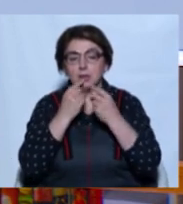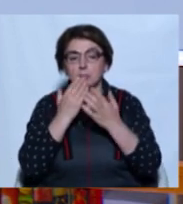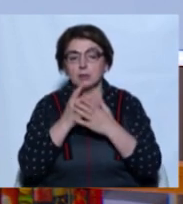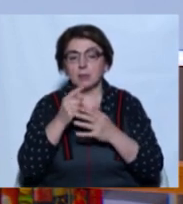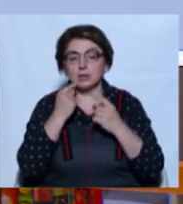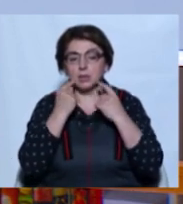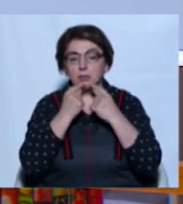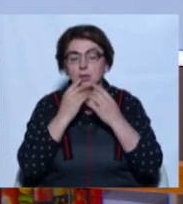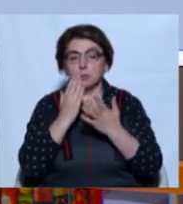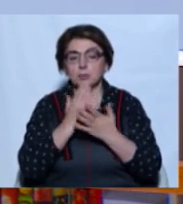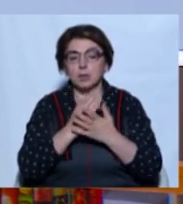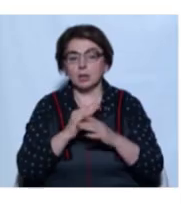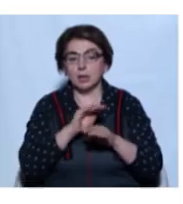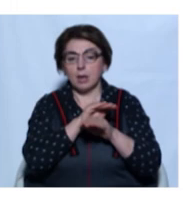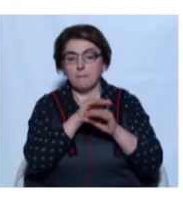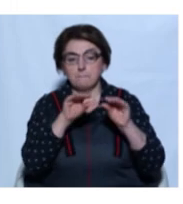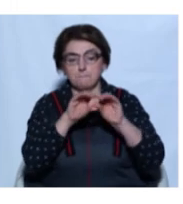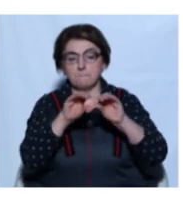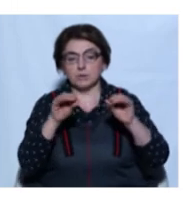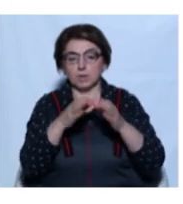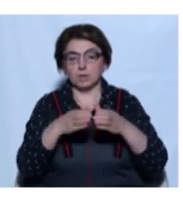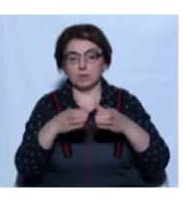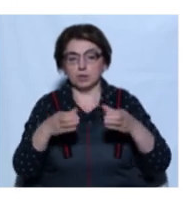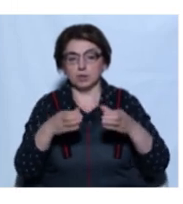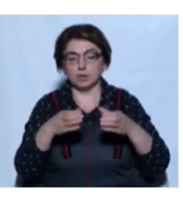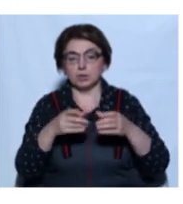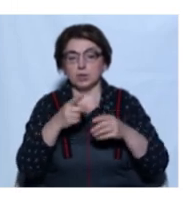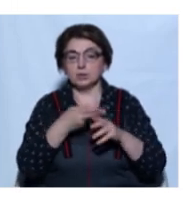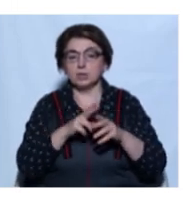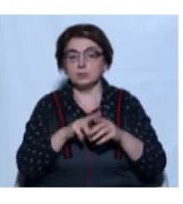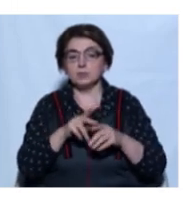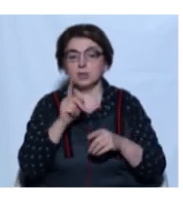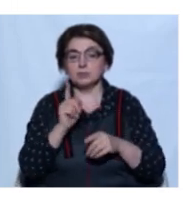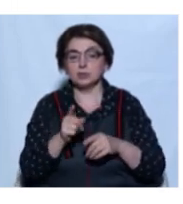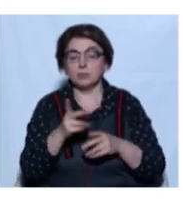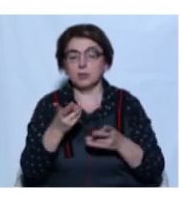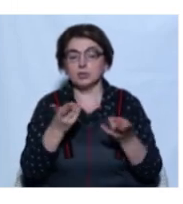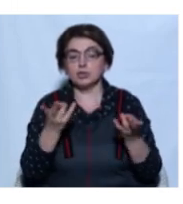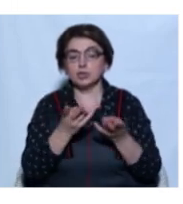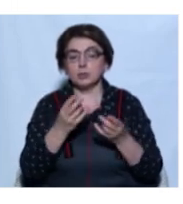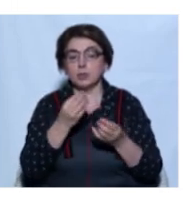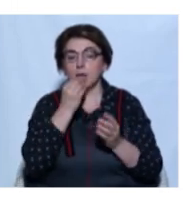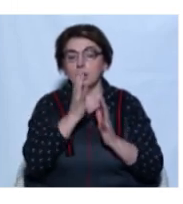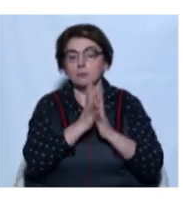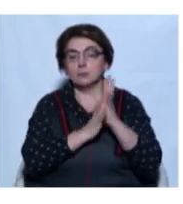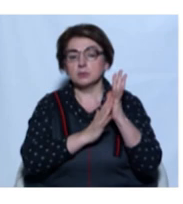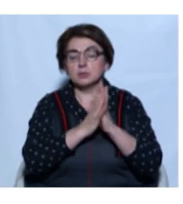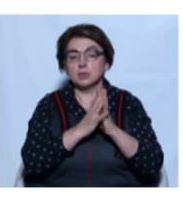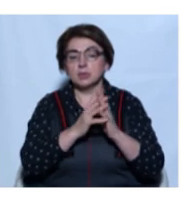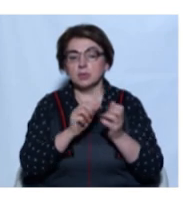მათი კბილები არის ბრტყელი, განიერი. ეს იმისათვის, რომ მცენარეული საკვები ცოტა